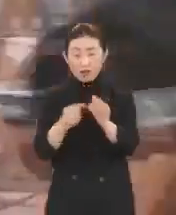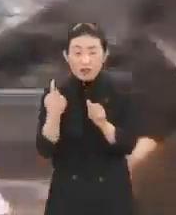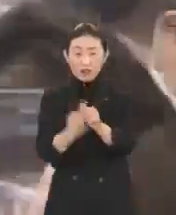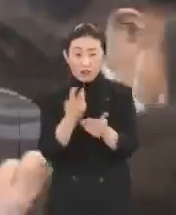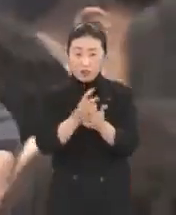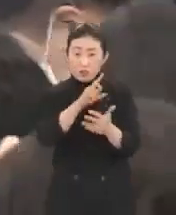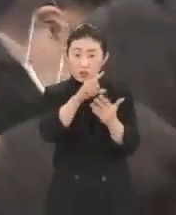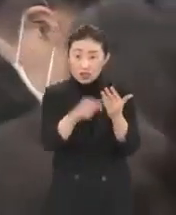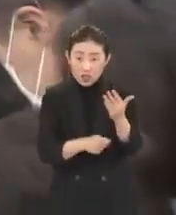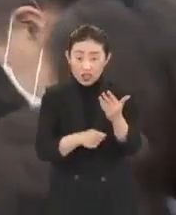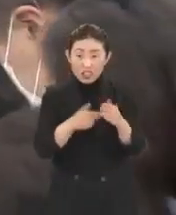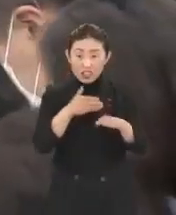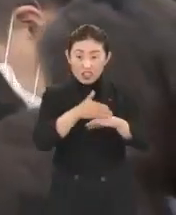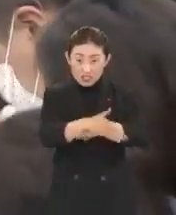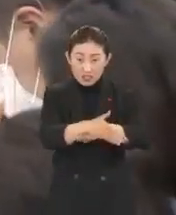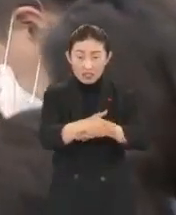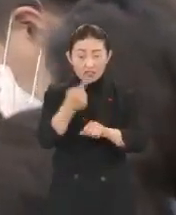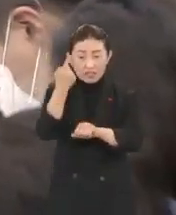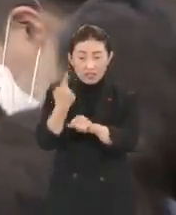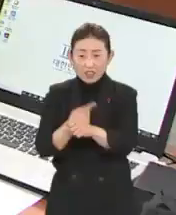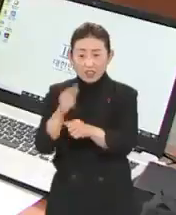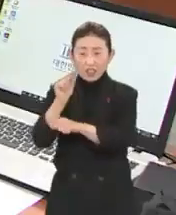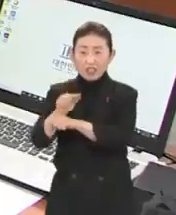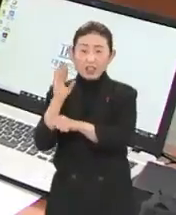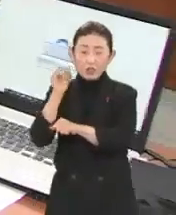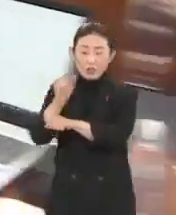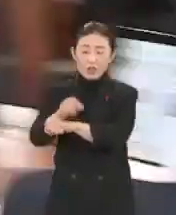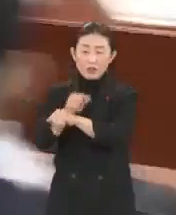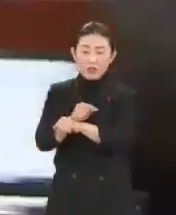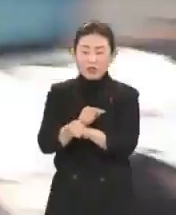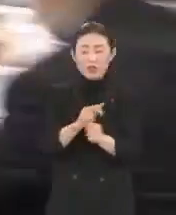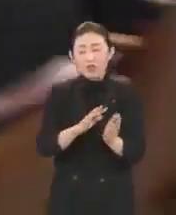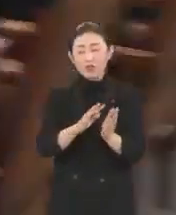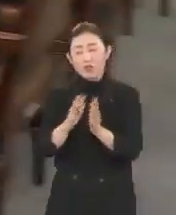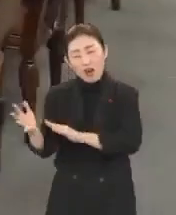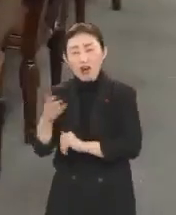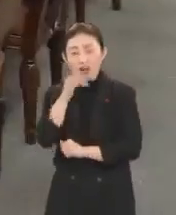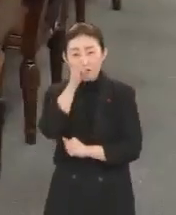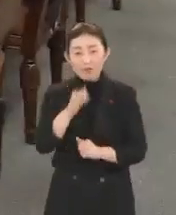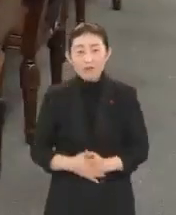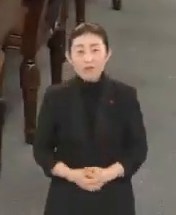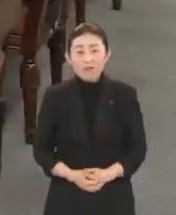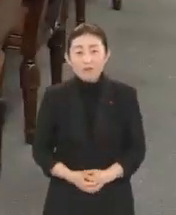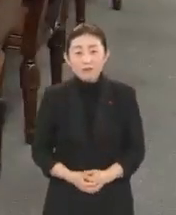제2집무실까지 차질이 불가피합니다. TJB 이선학입니다.